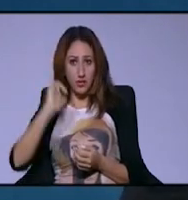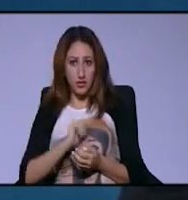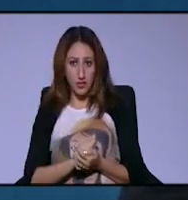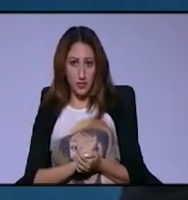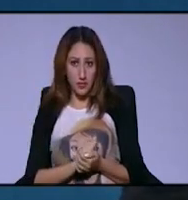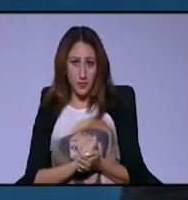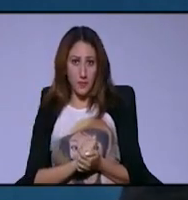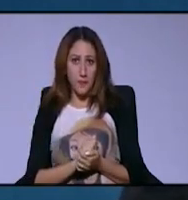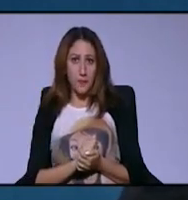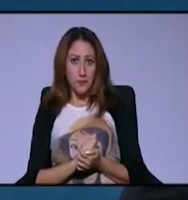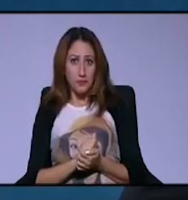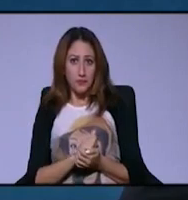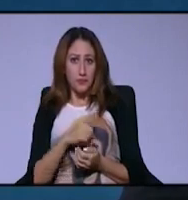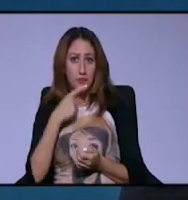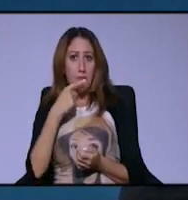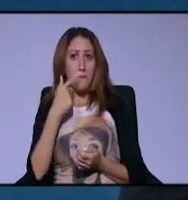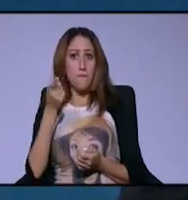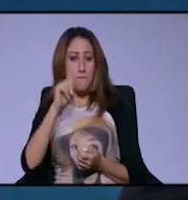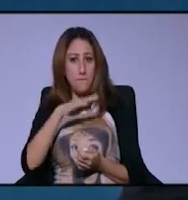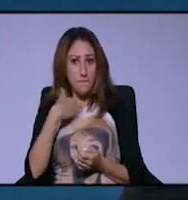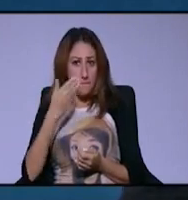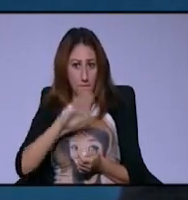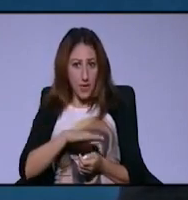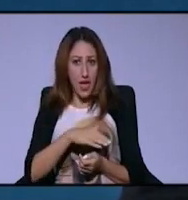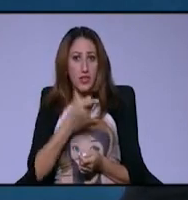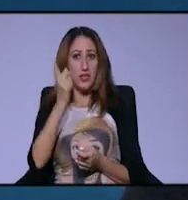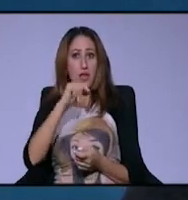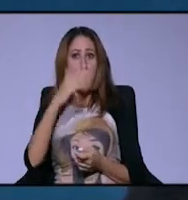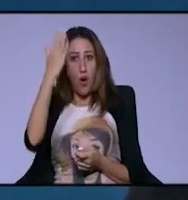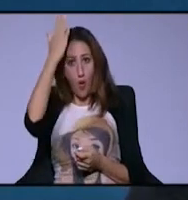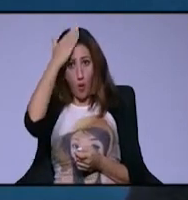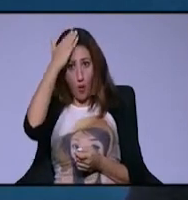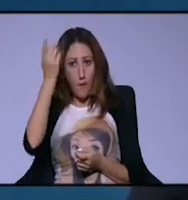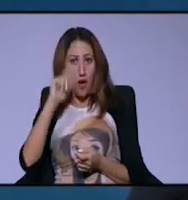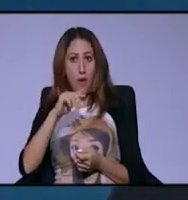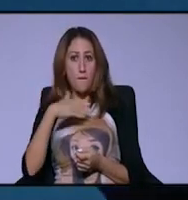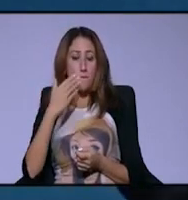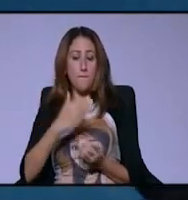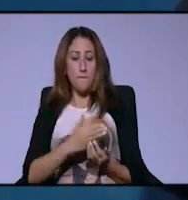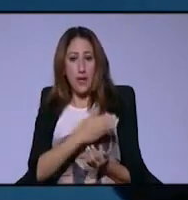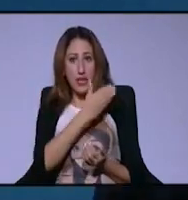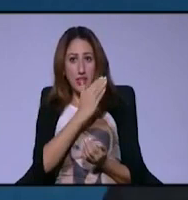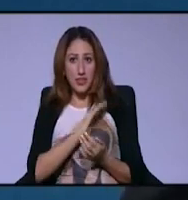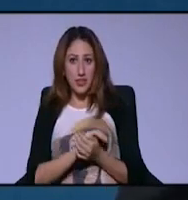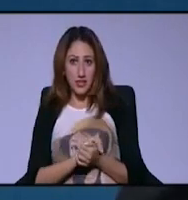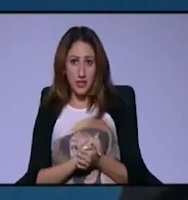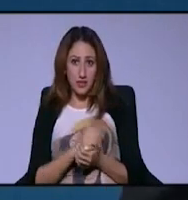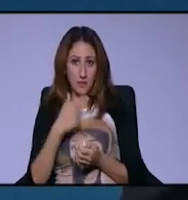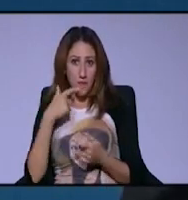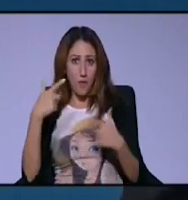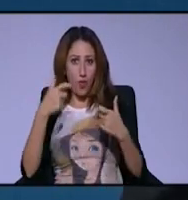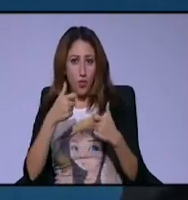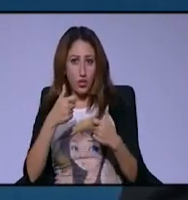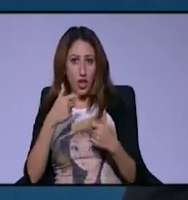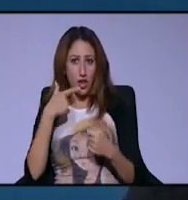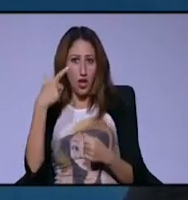عليه الصلاة والسلام إلى الرفيق الأعلى، ثم انتقل أبو بكر، ثم انتقل عمر، ثم انتقل، ثم جاءت وقعة صفين فقتل في جند سيدنا علي بن